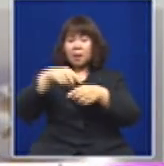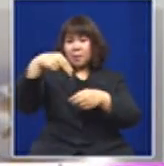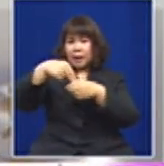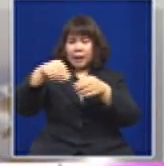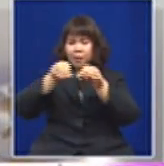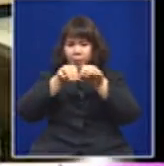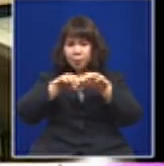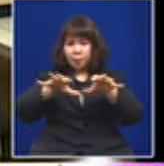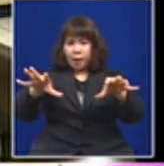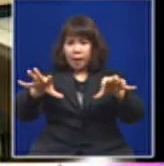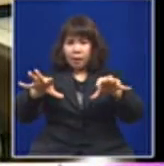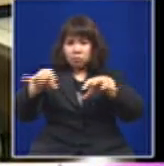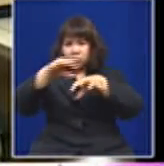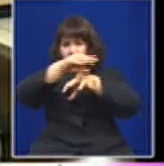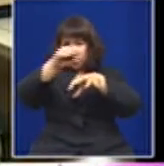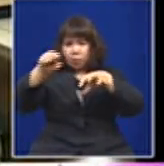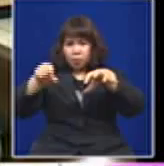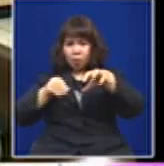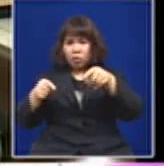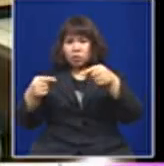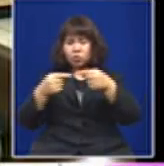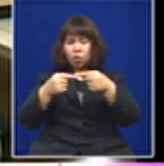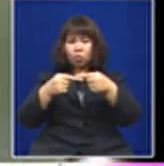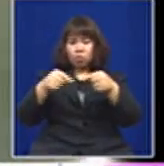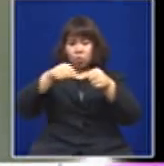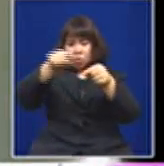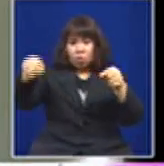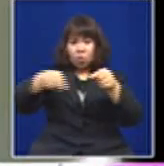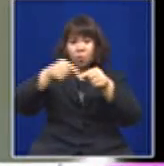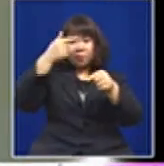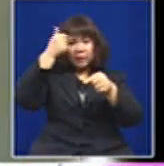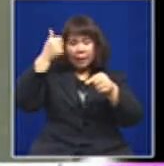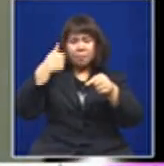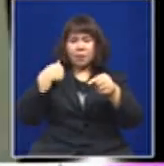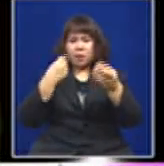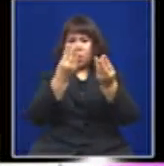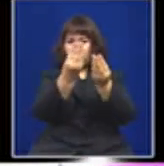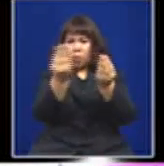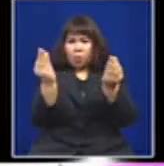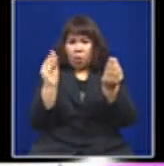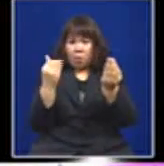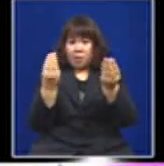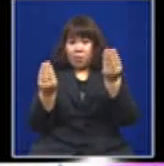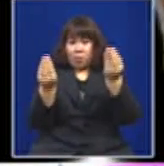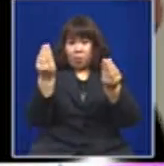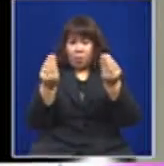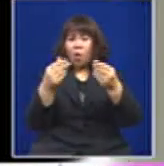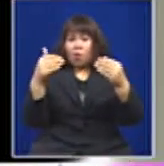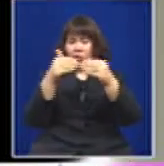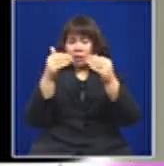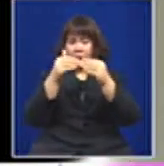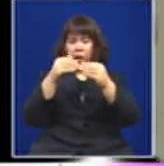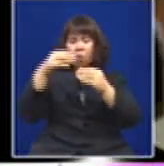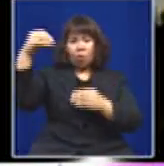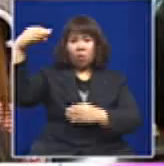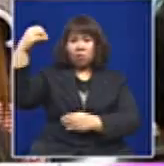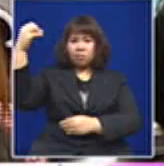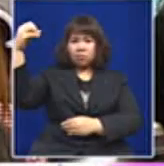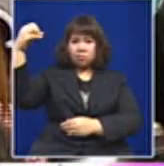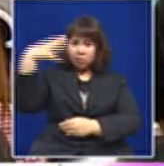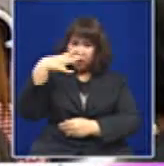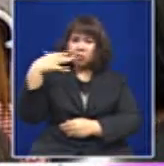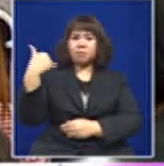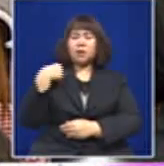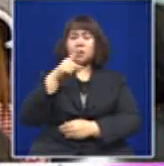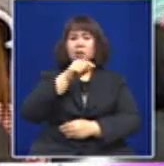แผ่ความโน้มถ่วงหรือที่เรียกว่าหลุมดำแบ็คโฮซึ่ง2ดวงนี้ที่มีมวลเท่ากันกับดวงอาทิตย์29ดวงและ36